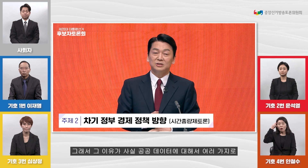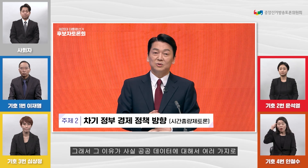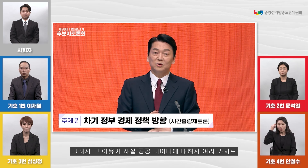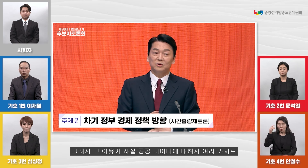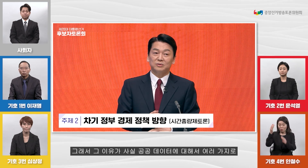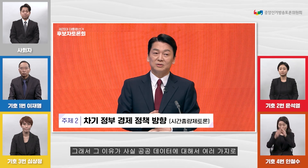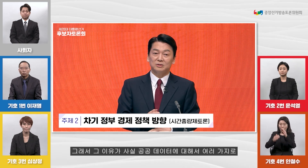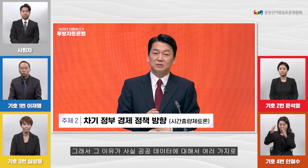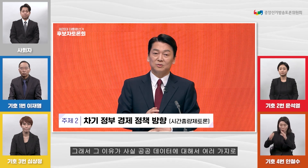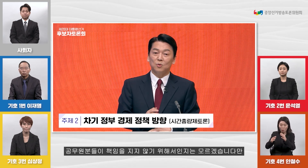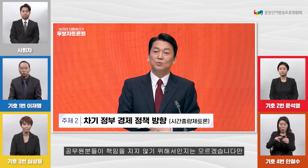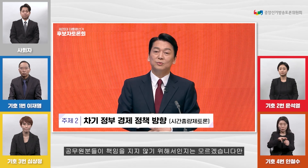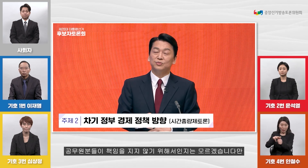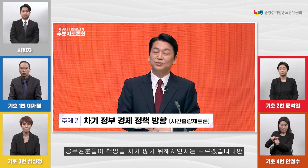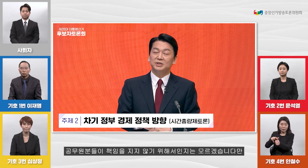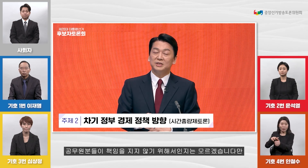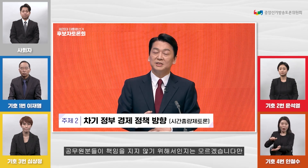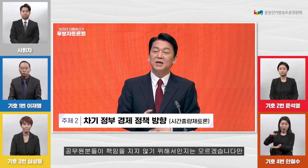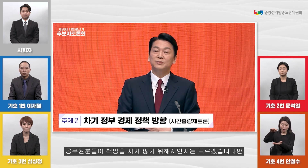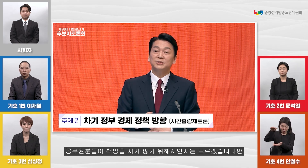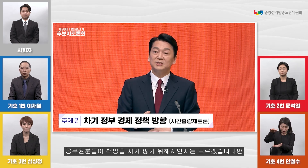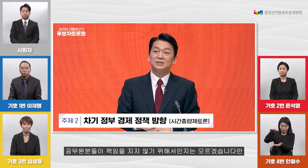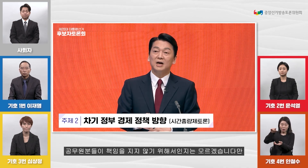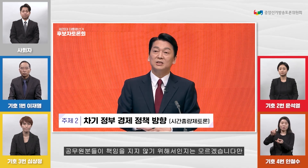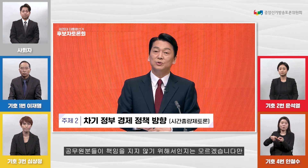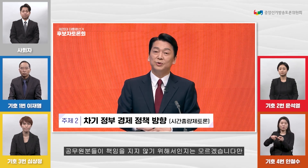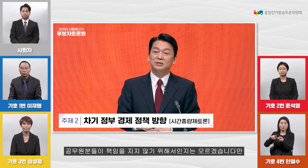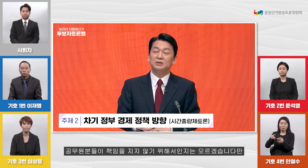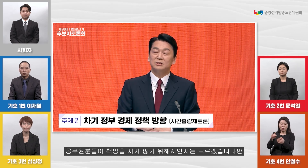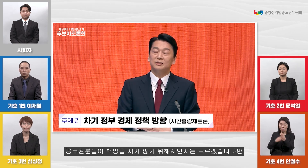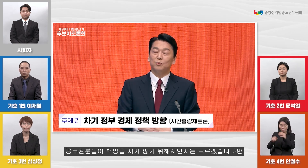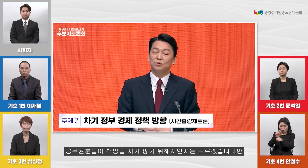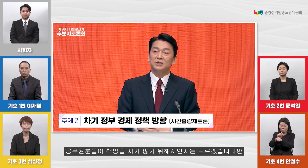여러 가지로 그 공무원분들이 책임을